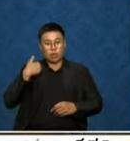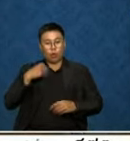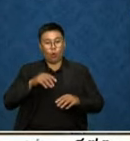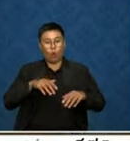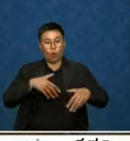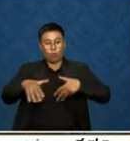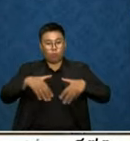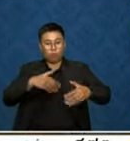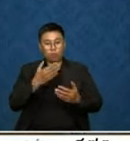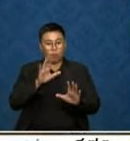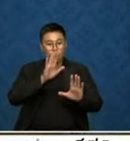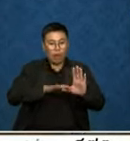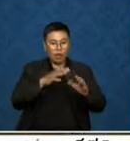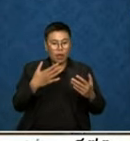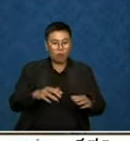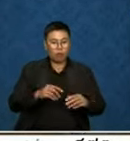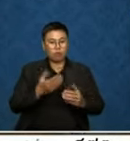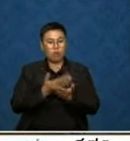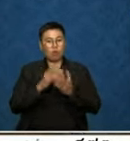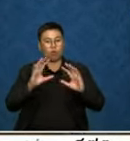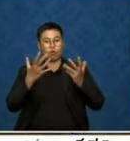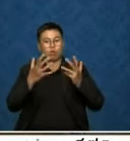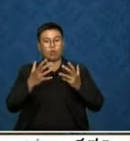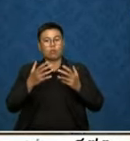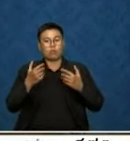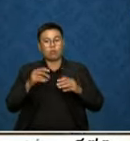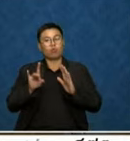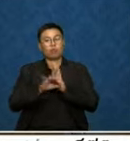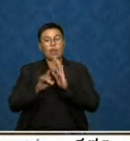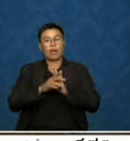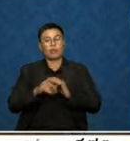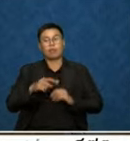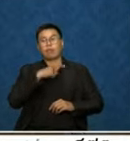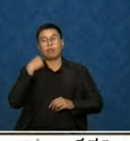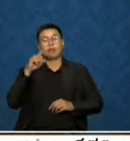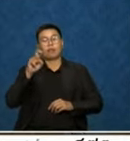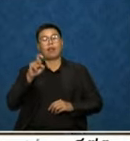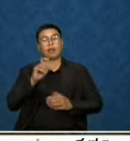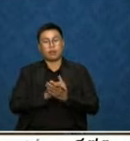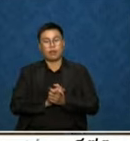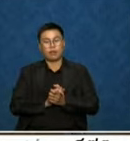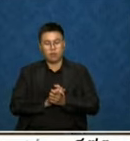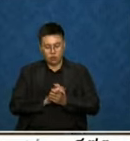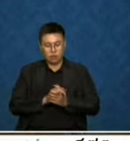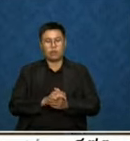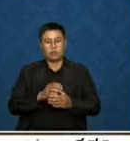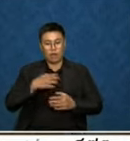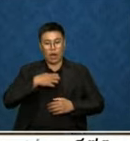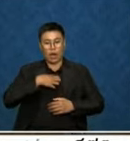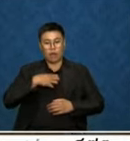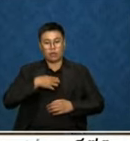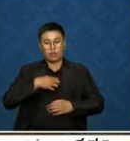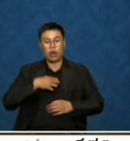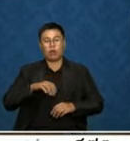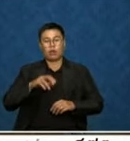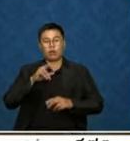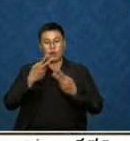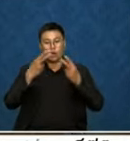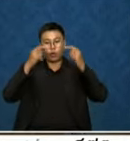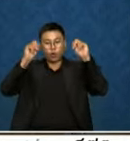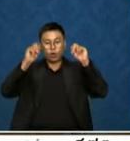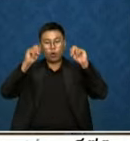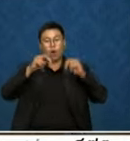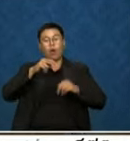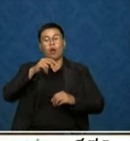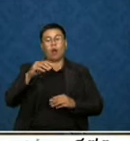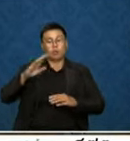ตายท่านประธานเพราะฉะนั้นผมฝากไว้ด้วยนะครับเรื่องนี้อยากให้ท่านนายกรัฐมนตรีเนี่ยท่านผบ.ตร.ท่านใหม่เนี่ย